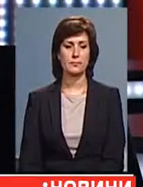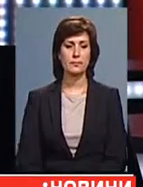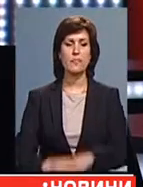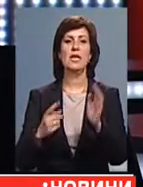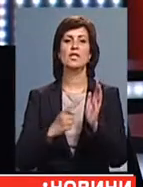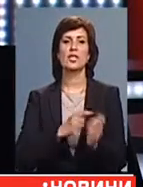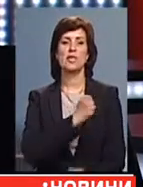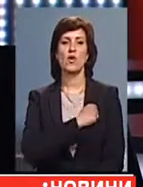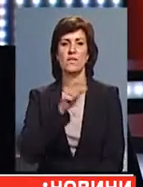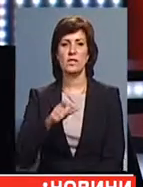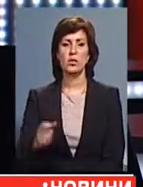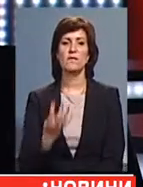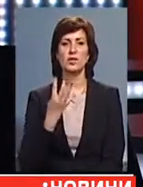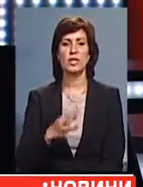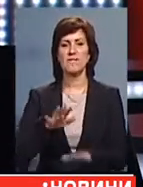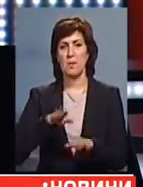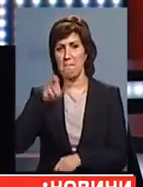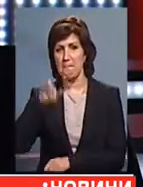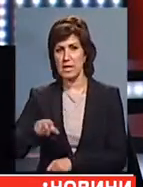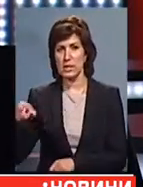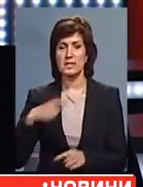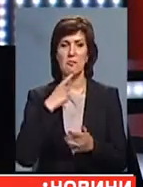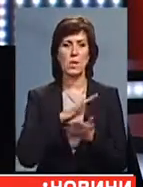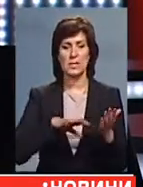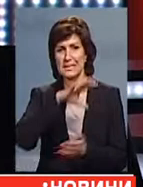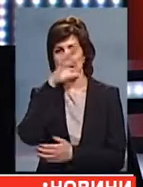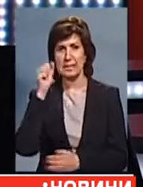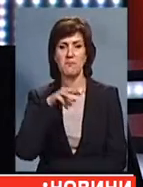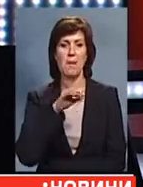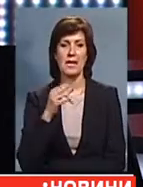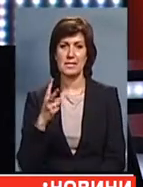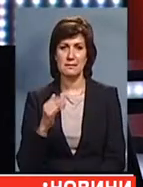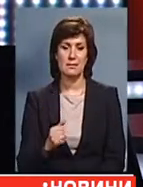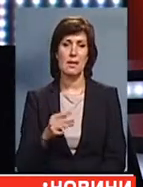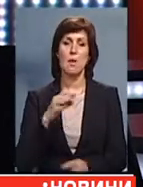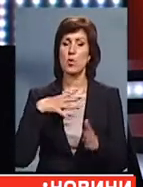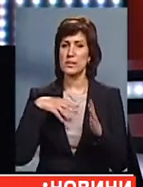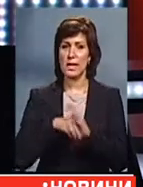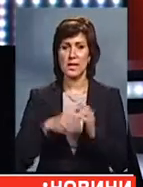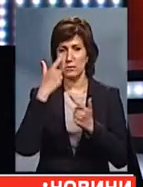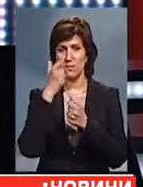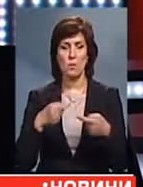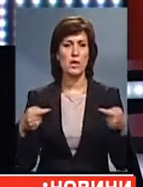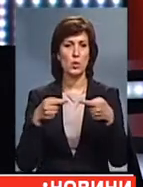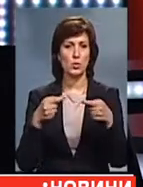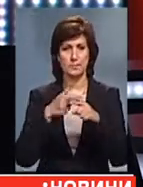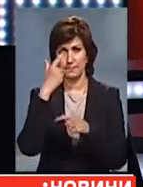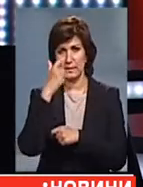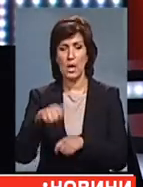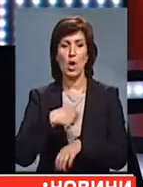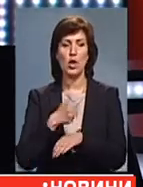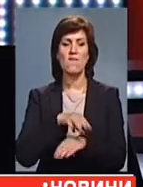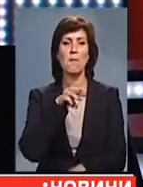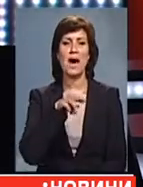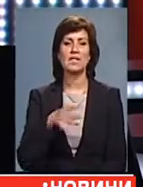Шестеро військових та четверо місцевих мешканців поранено за ніч у Мар'їнці. Про загиблих інформацію зараз уточнюють. Про це повідомив голова